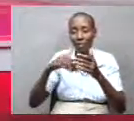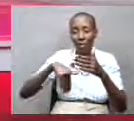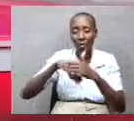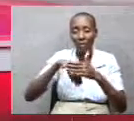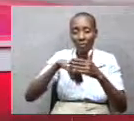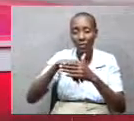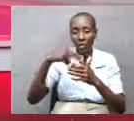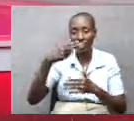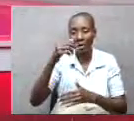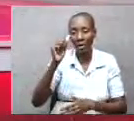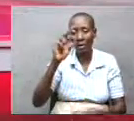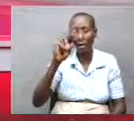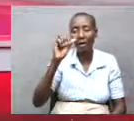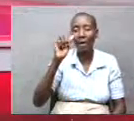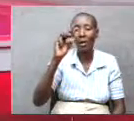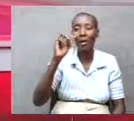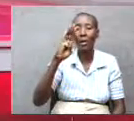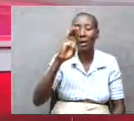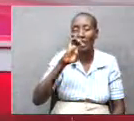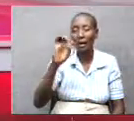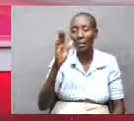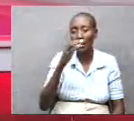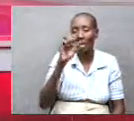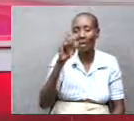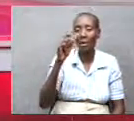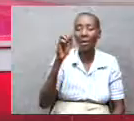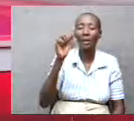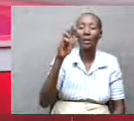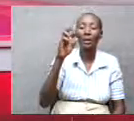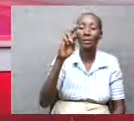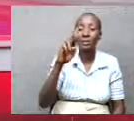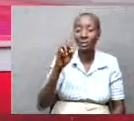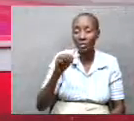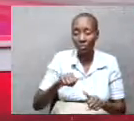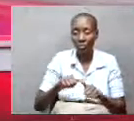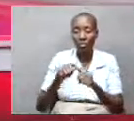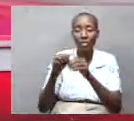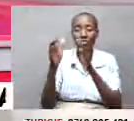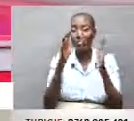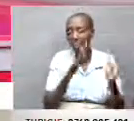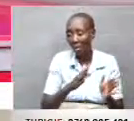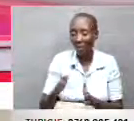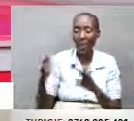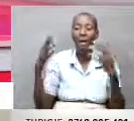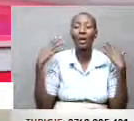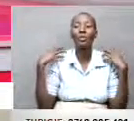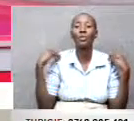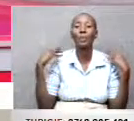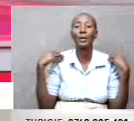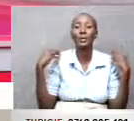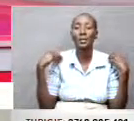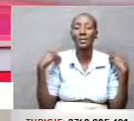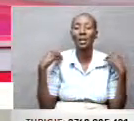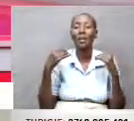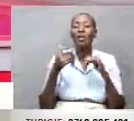Stars imeendeleza mazoezi yake kwa maandalizi ya mechi ya kirafiki weekend hii, huku mshambulizi wa klabu cha Zesco